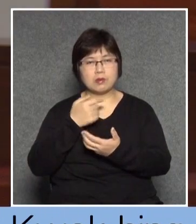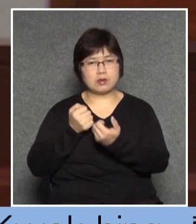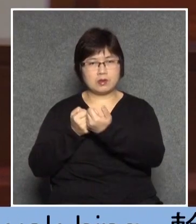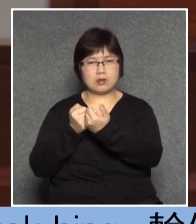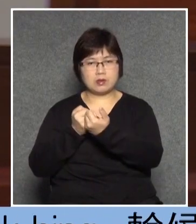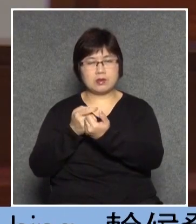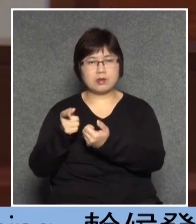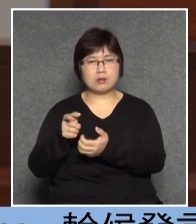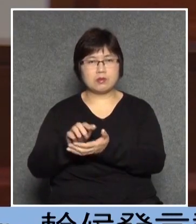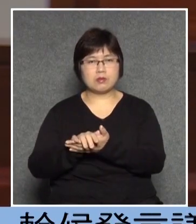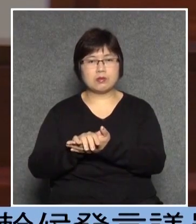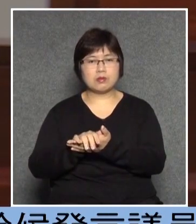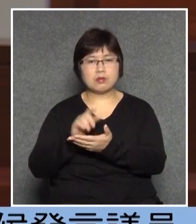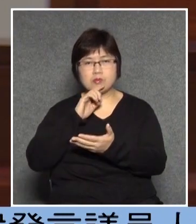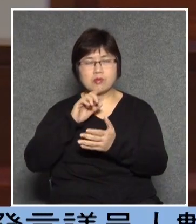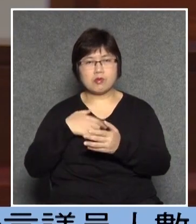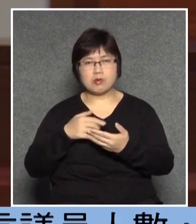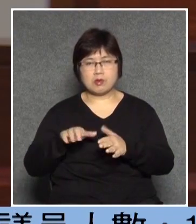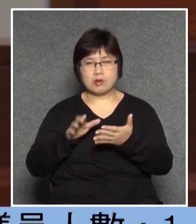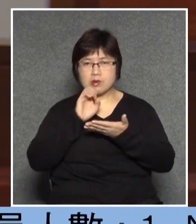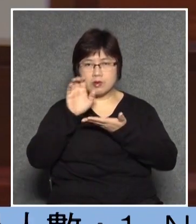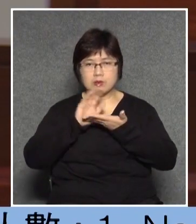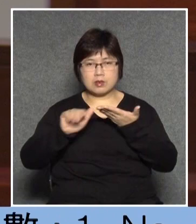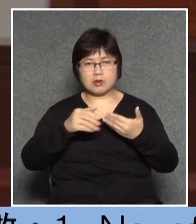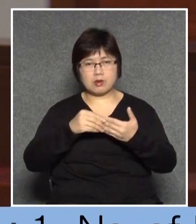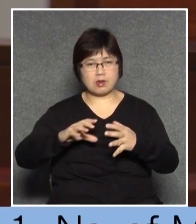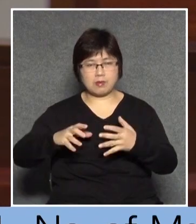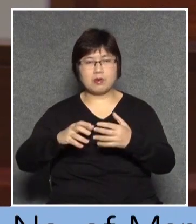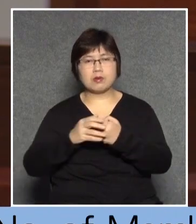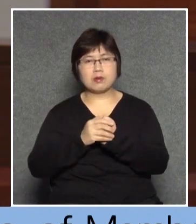案，除了開宗明義是因為拉布之外，還有以下的理由。